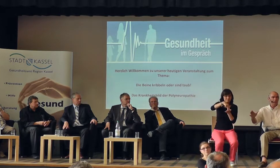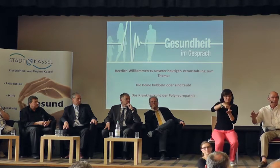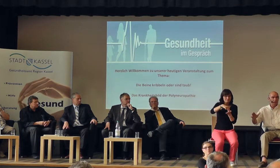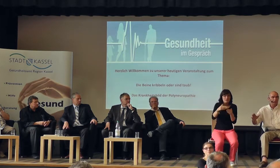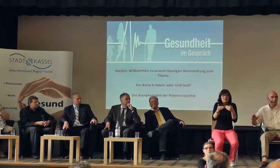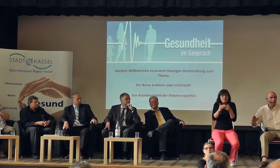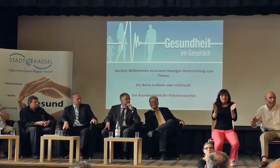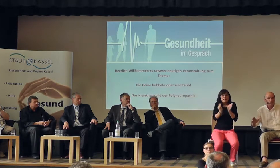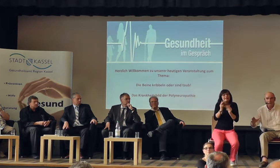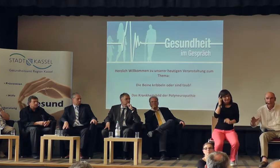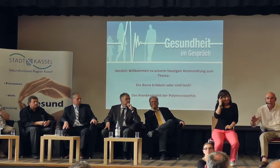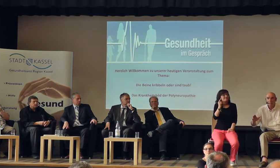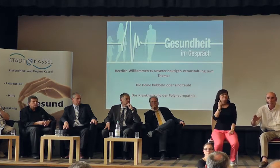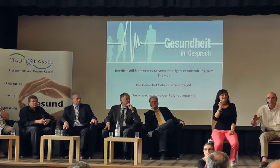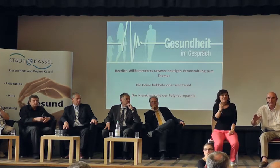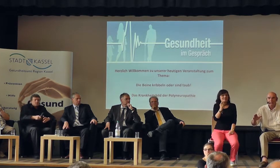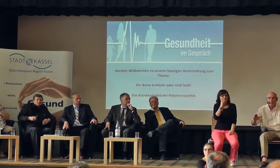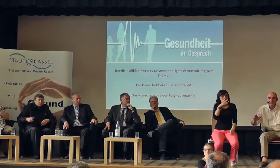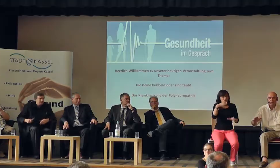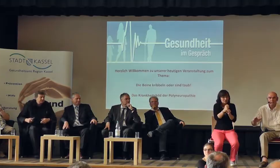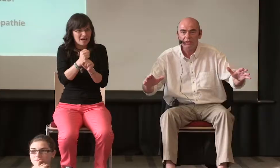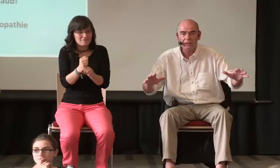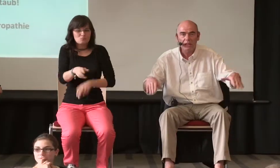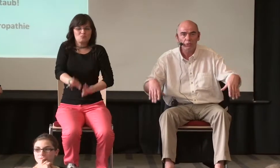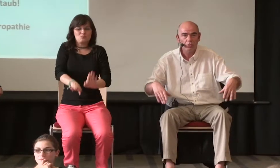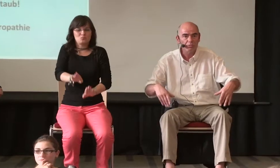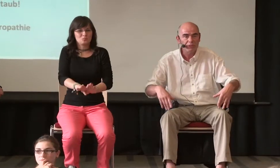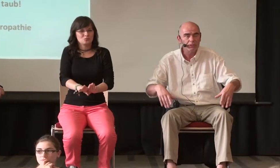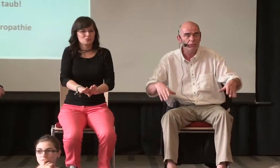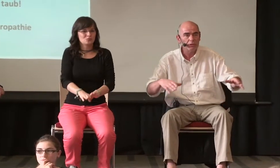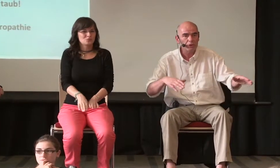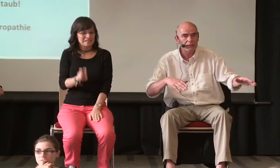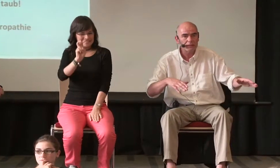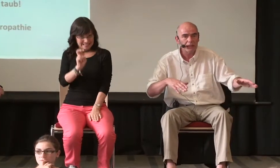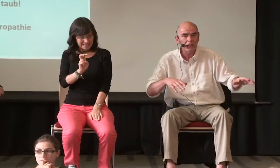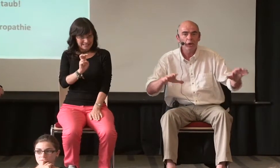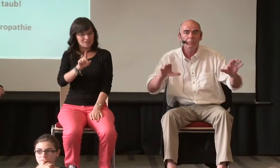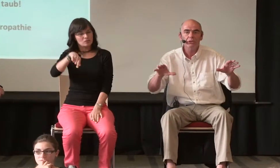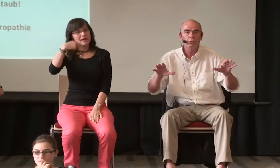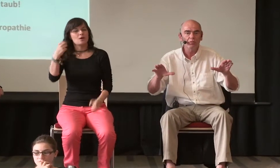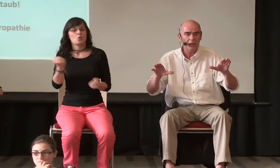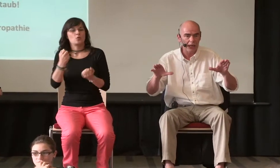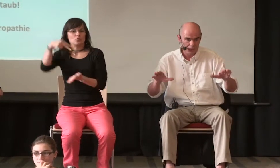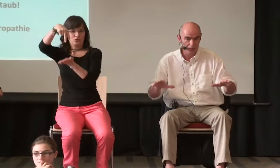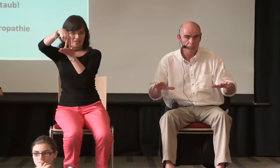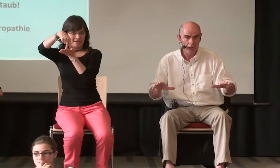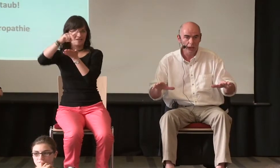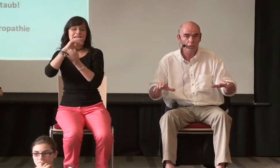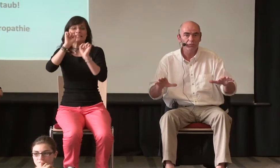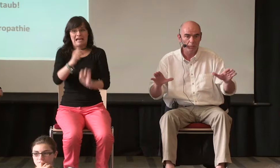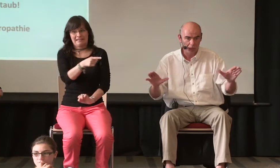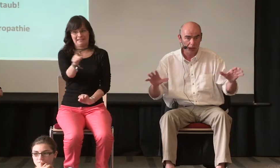Platzmangeln wird das nicht allen möglich sein. Ich werde kleine Übungen im Sitzen und im Stehen zeigen. Bitte nur, wer kann